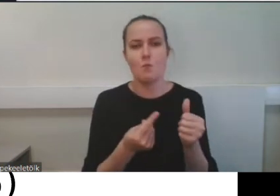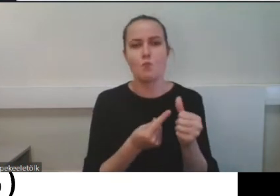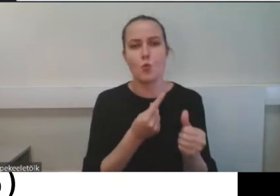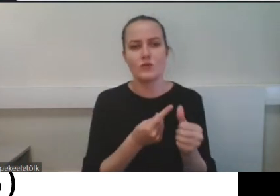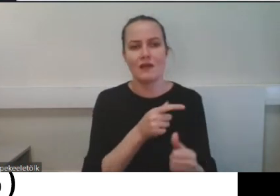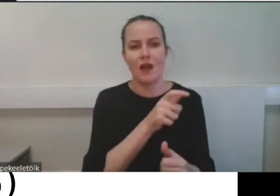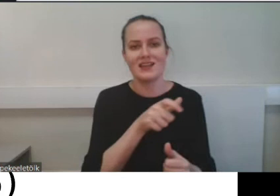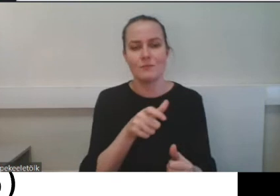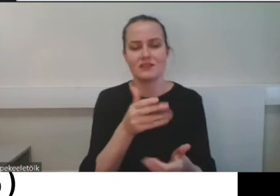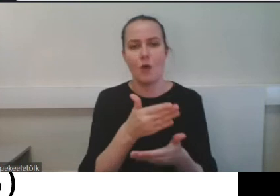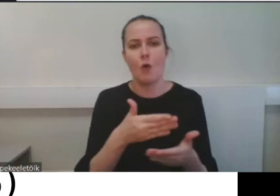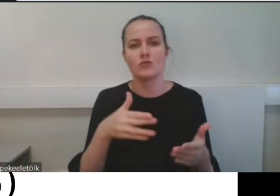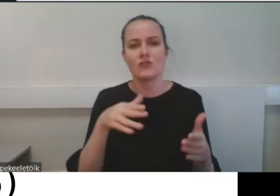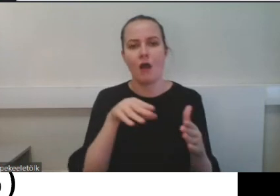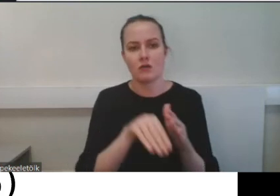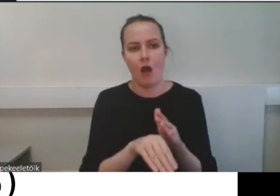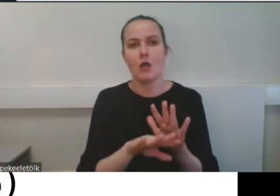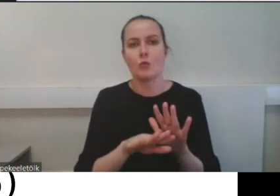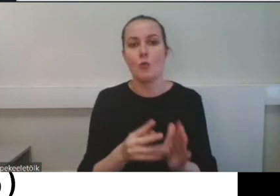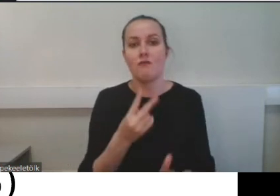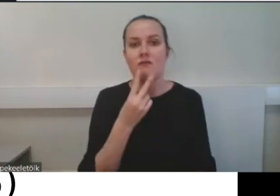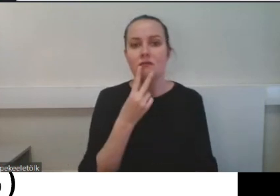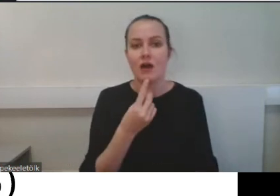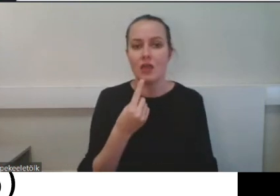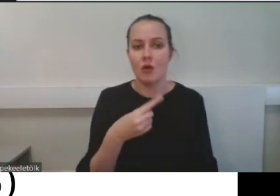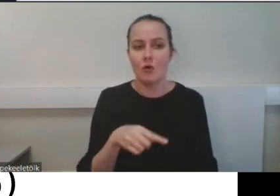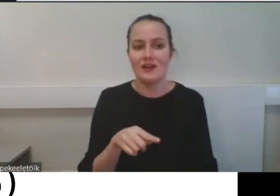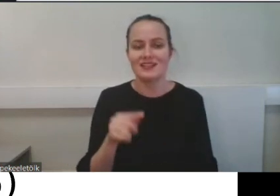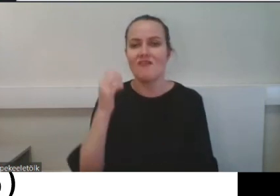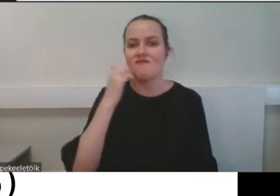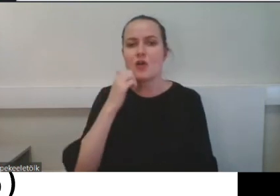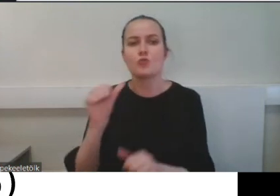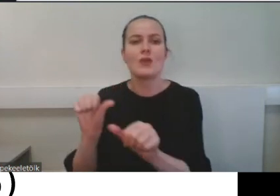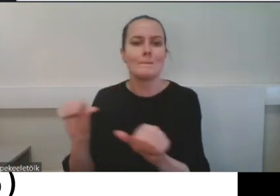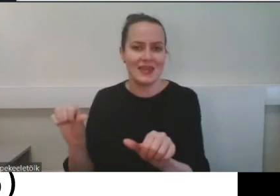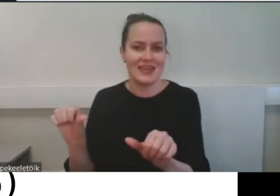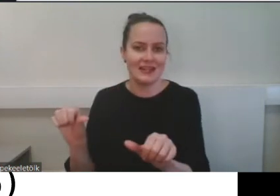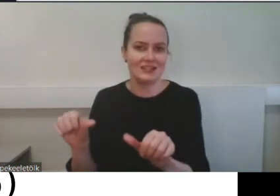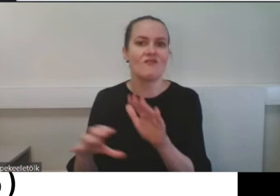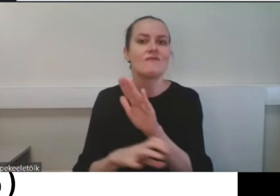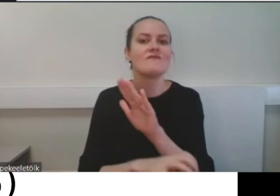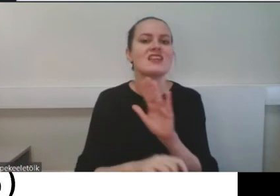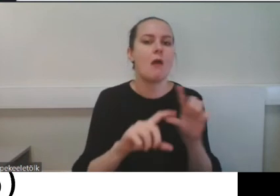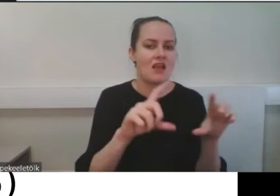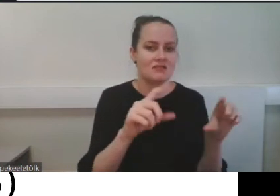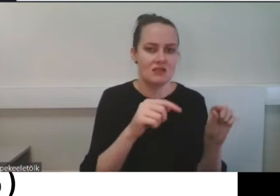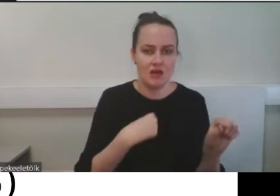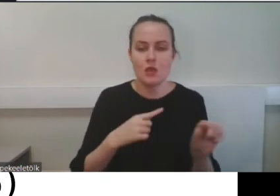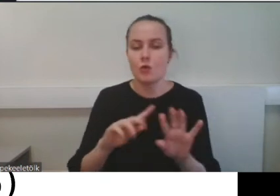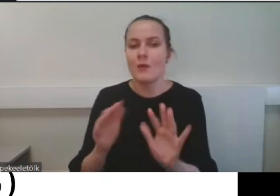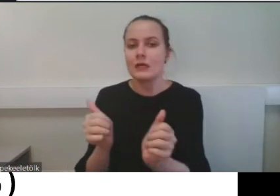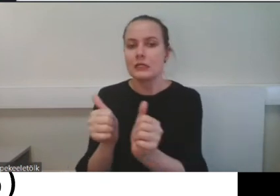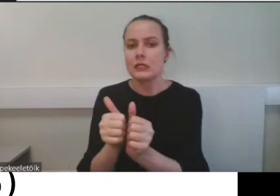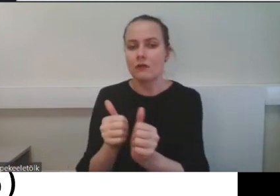nagu, et neis siis 16% on kõrge riskiga ja 38% mõõduka riskiga ise siis toimetuleku